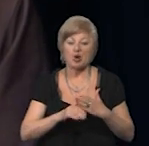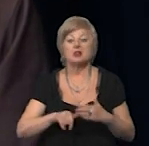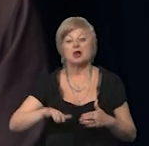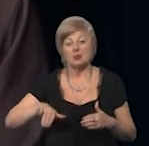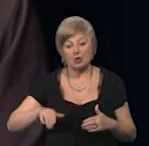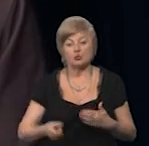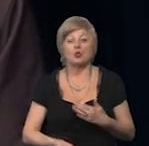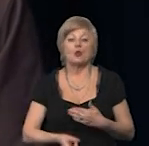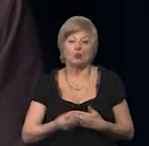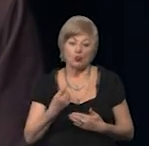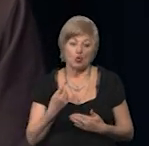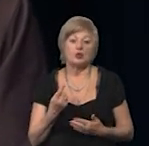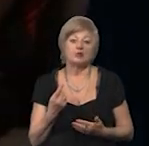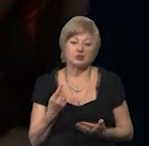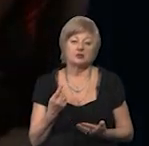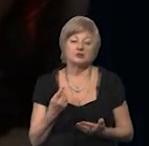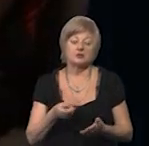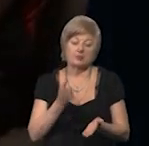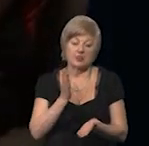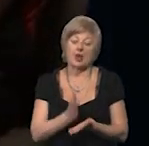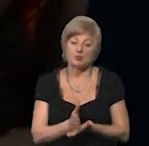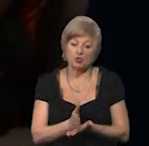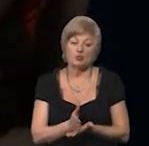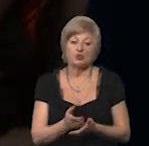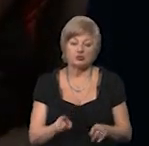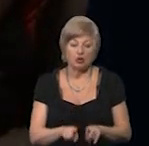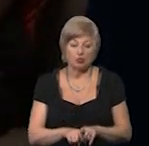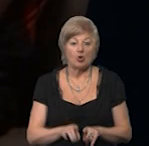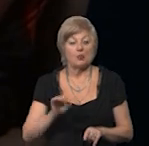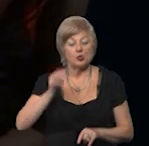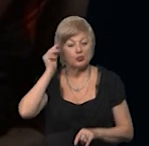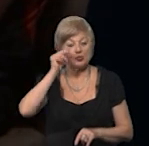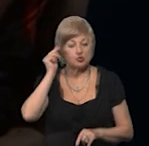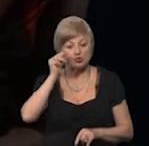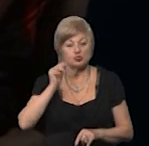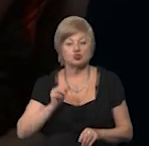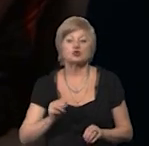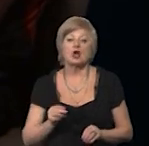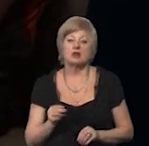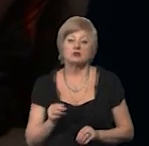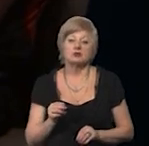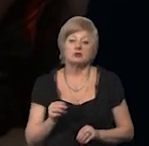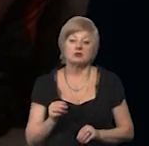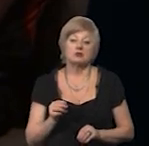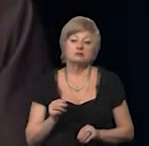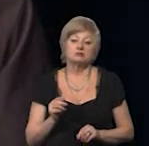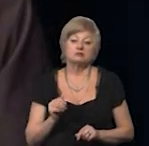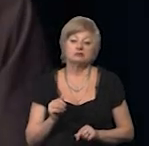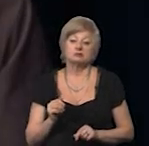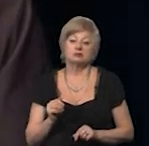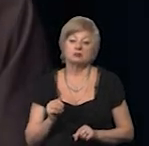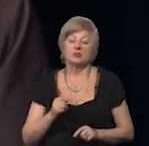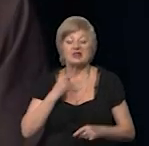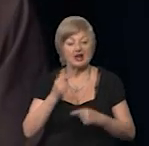з'явився цігун як окремий напрямок. Але вивчаючи, так сталося, що я вивчав